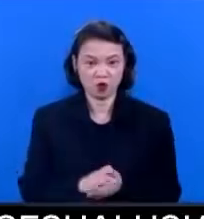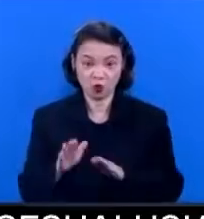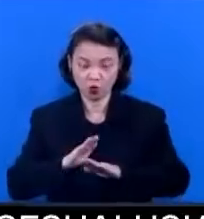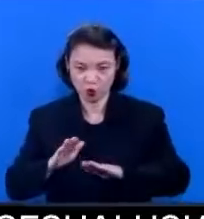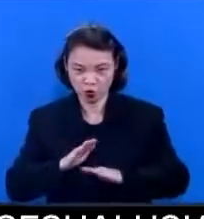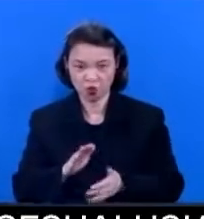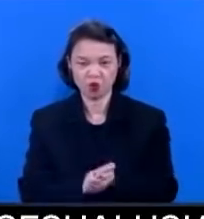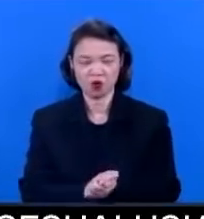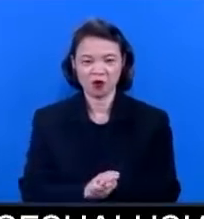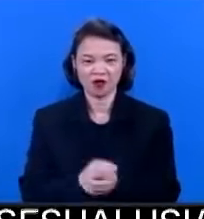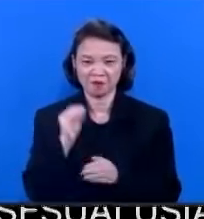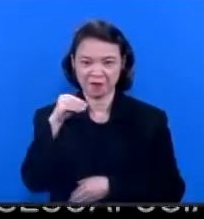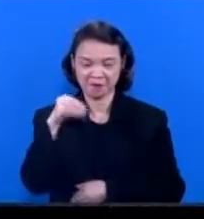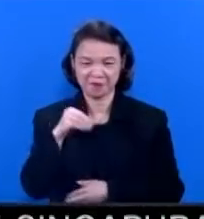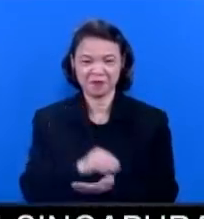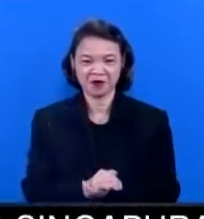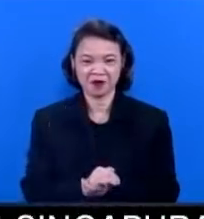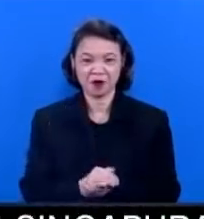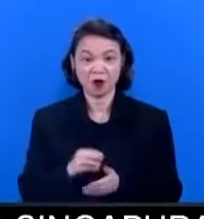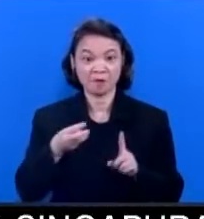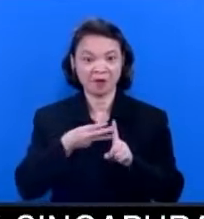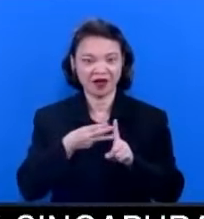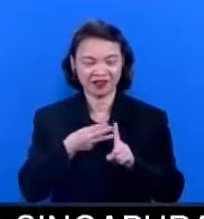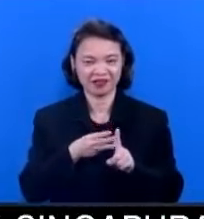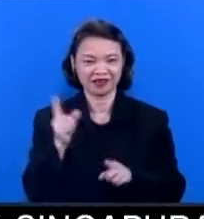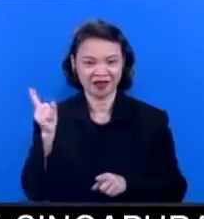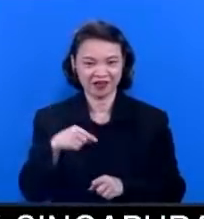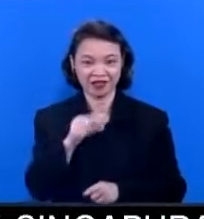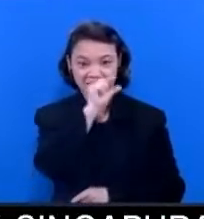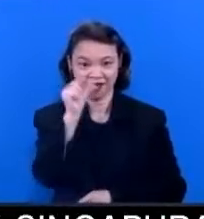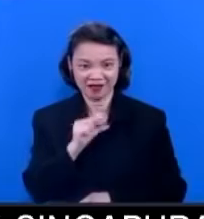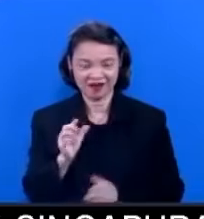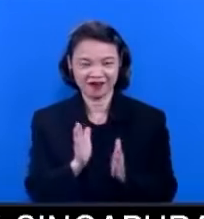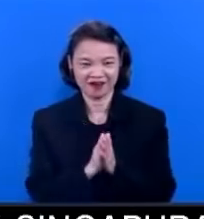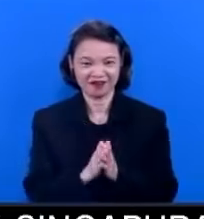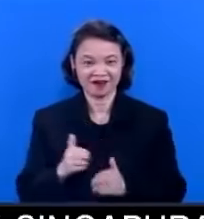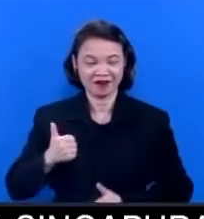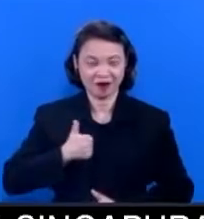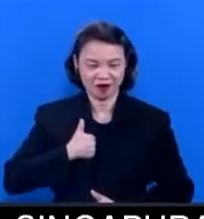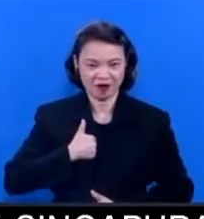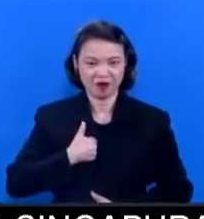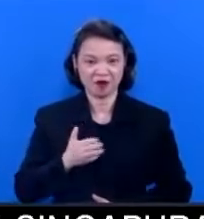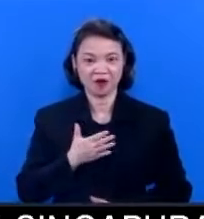Kanada. Siapa sangka dari peternak ayam batik ini, ia dapat membiayai kuliahnya sendiri.